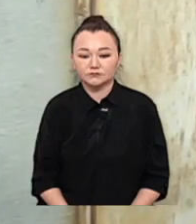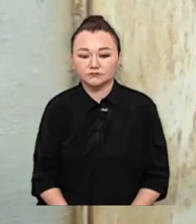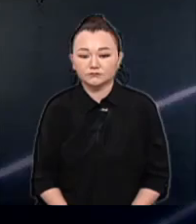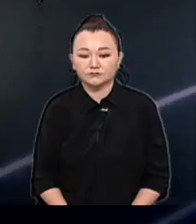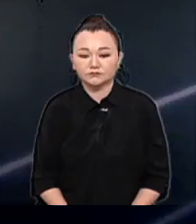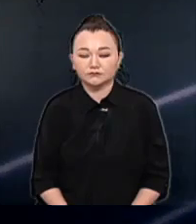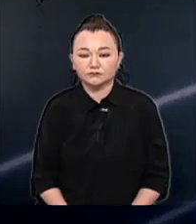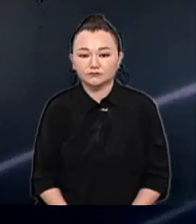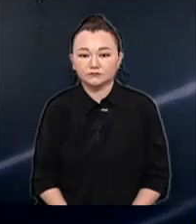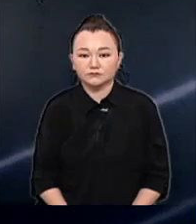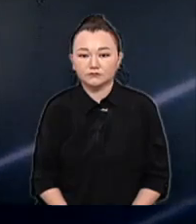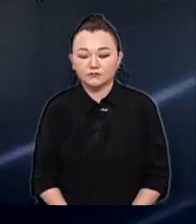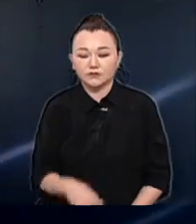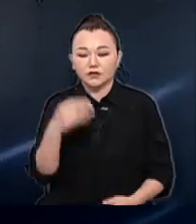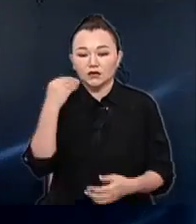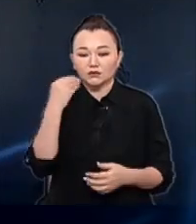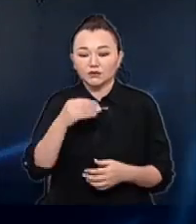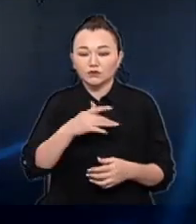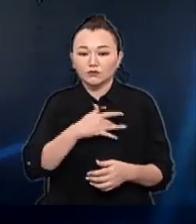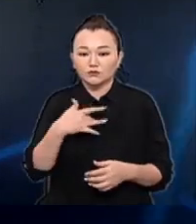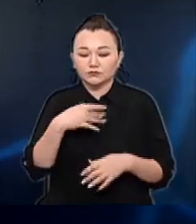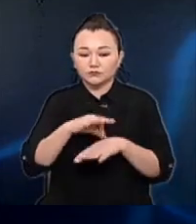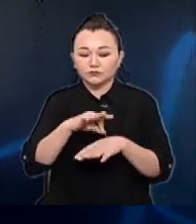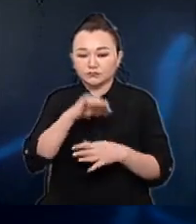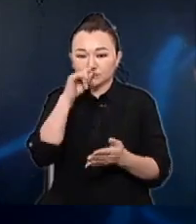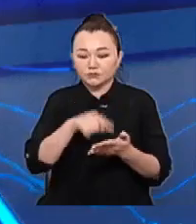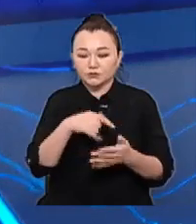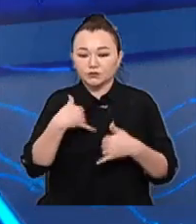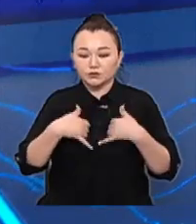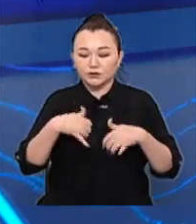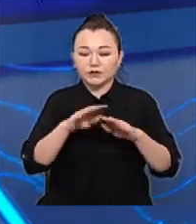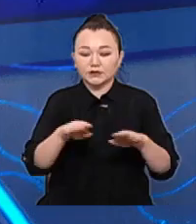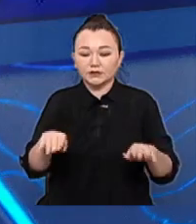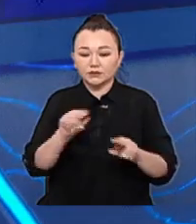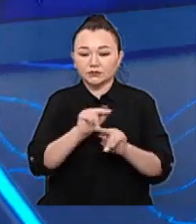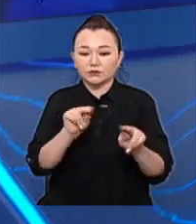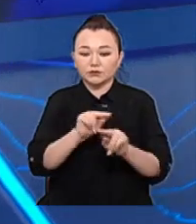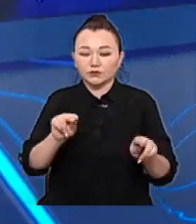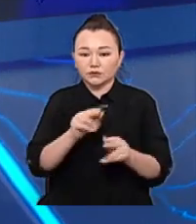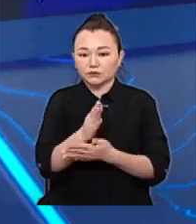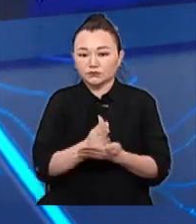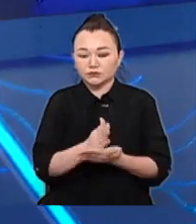облысы. Ақтөбеде туберкулезбен ауырған мұғалім оқушыларға сабақ